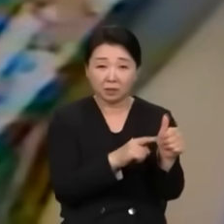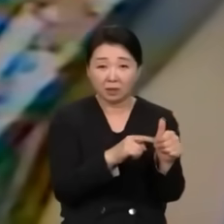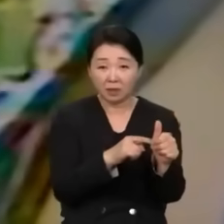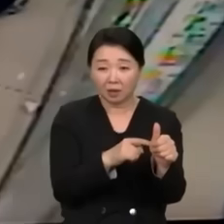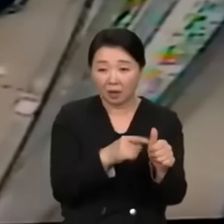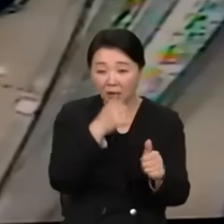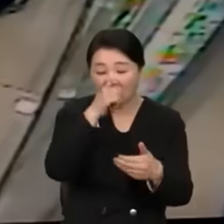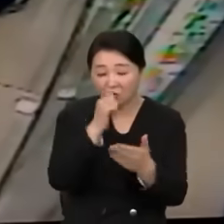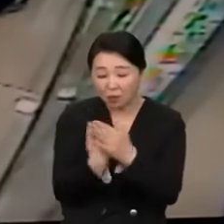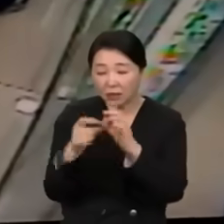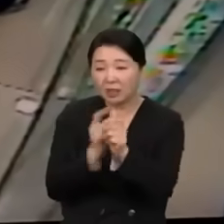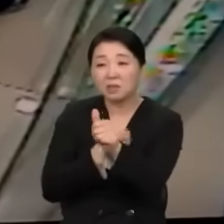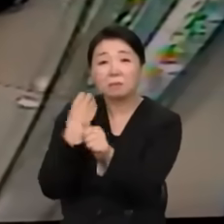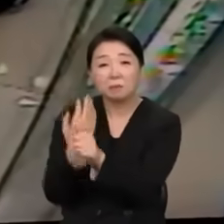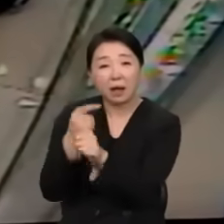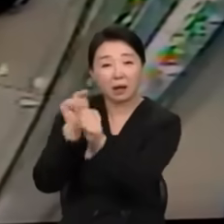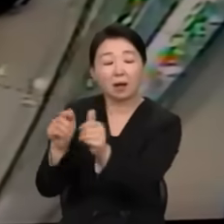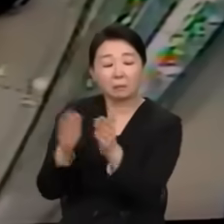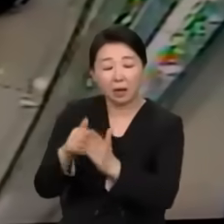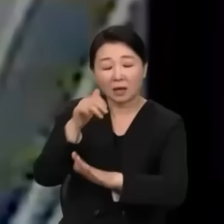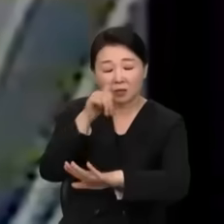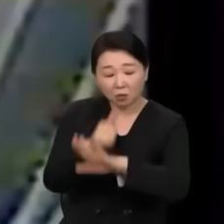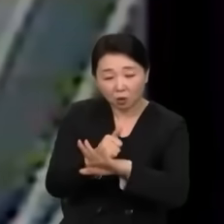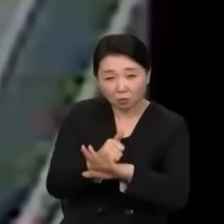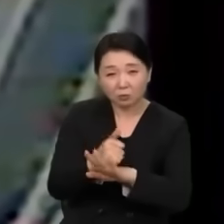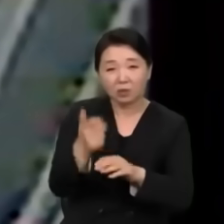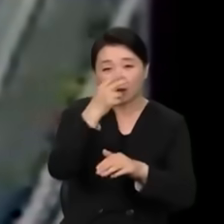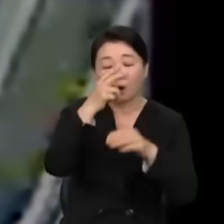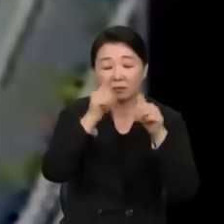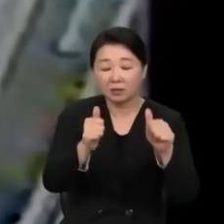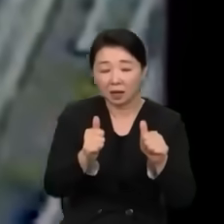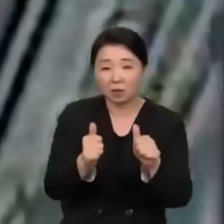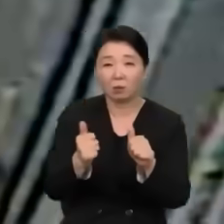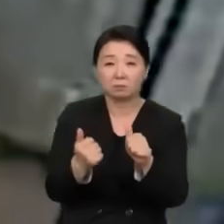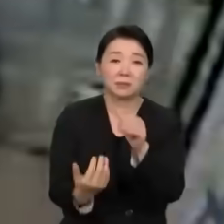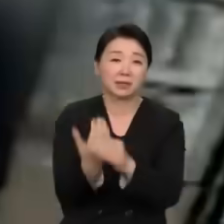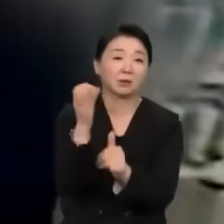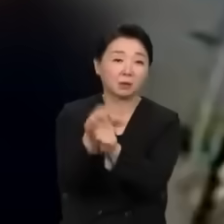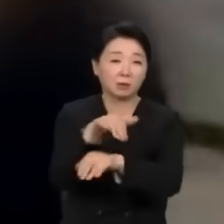적용해 곧 검찰로 사건을 넘길 계획입니다 JTBC